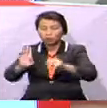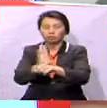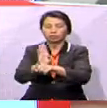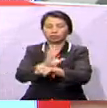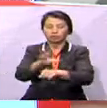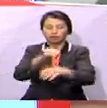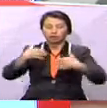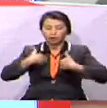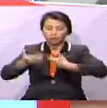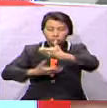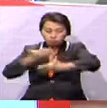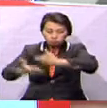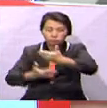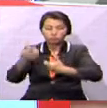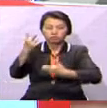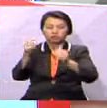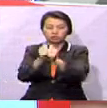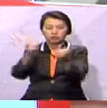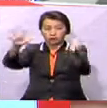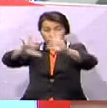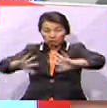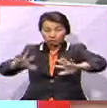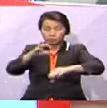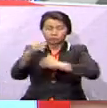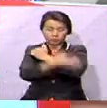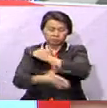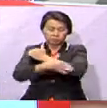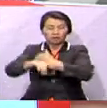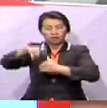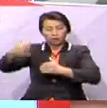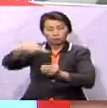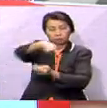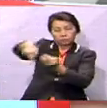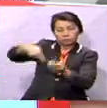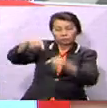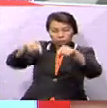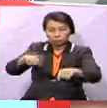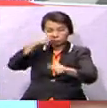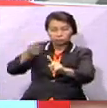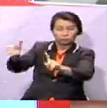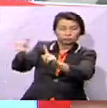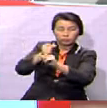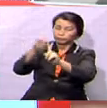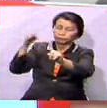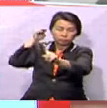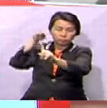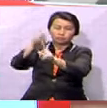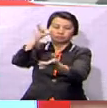dan mewujudkan perdagangan dua hala dengan ASEAN dan negara-negara lain di rantau ini untuk mencapai matlamat